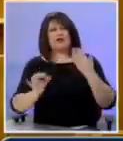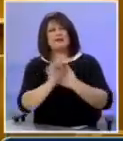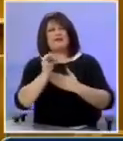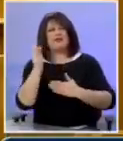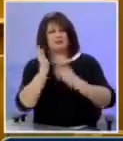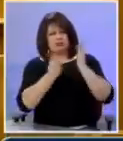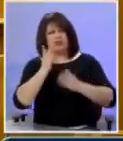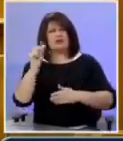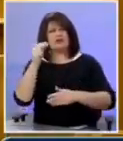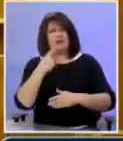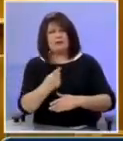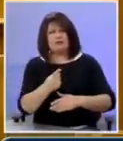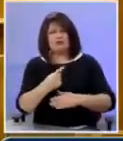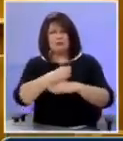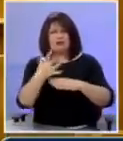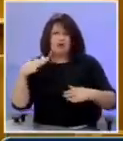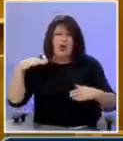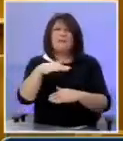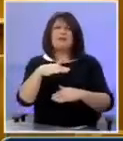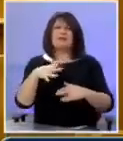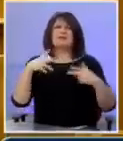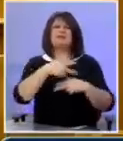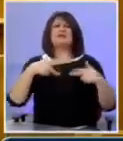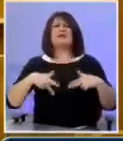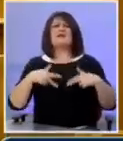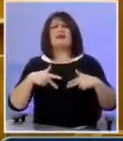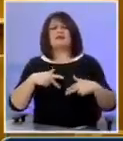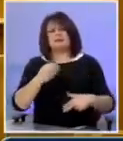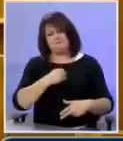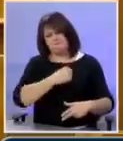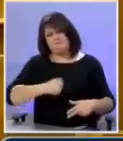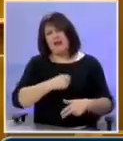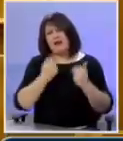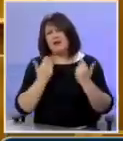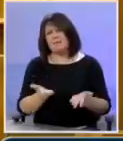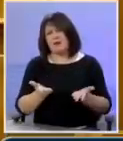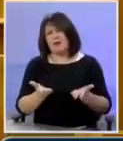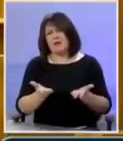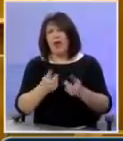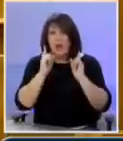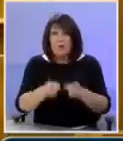βάος βουλευτών με με ανοίκειες επιθέσεις εναντίον της κυβέρνησης είναι λυπηρό αυτό το πράγμα